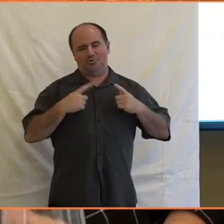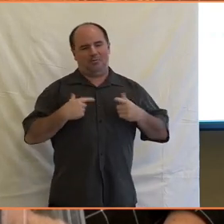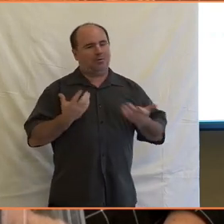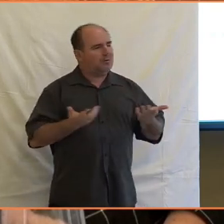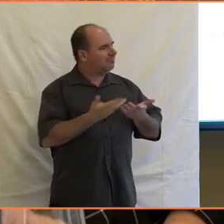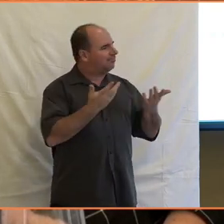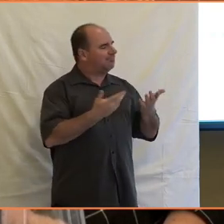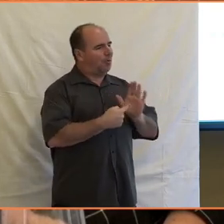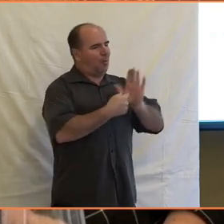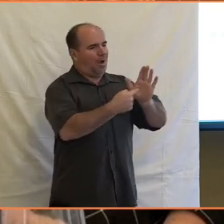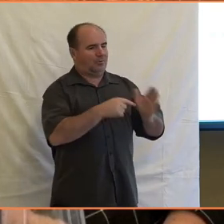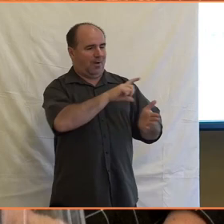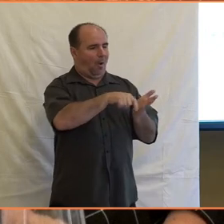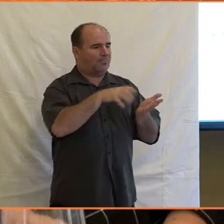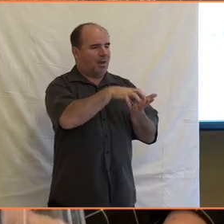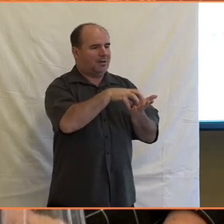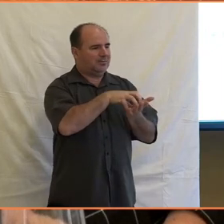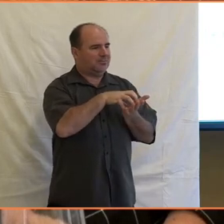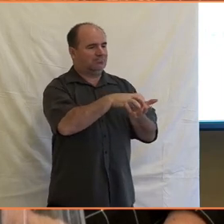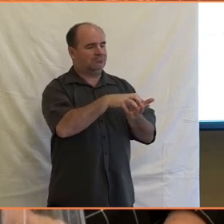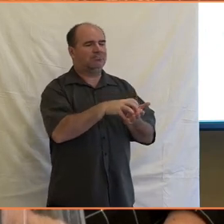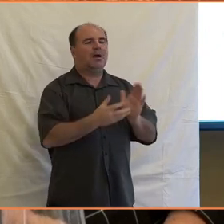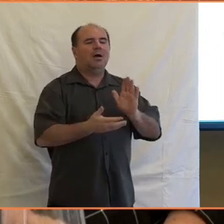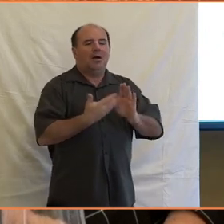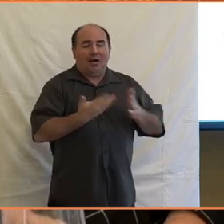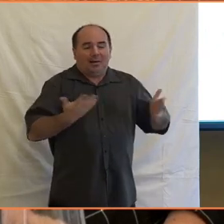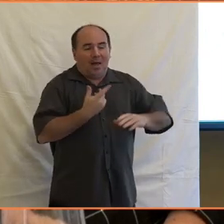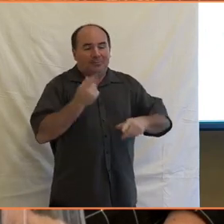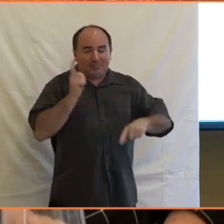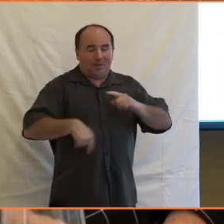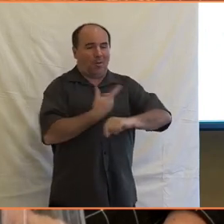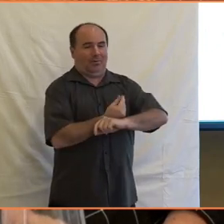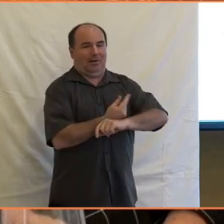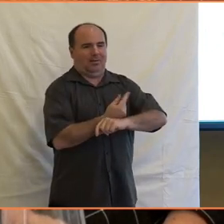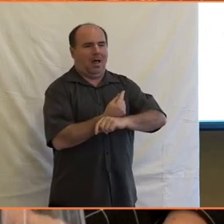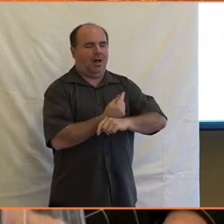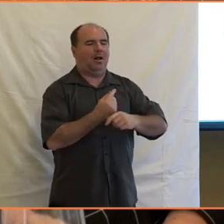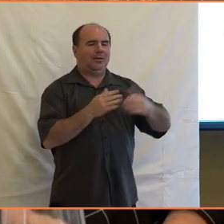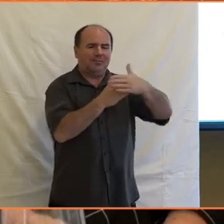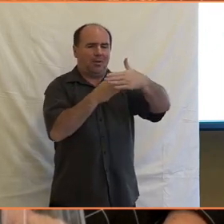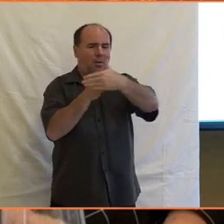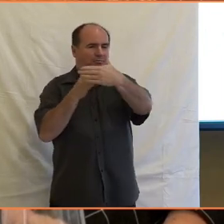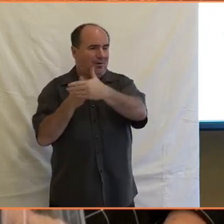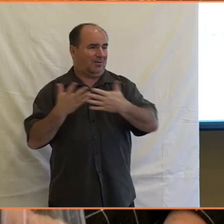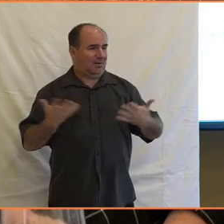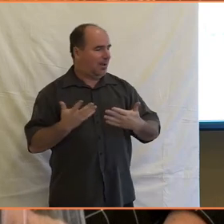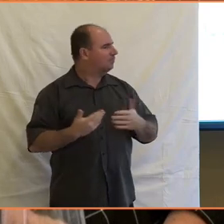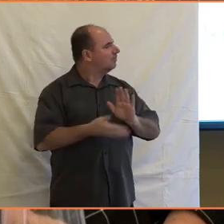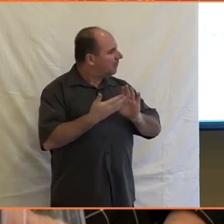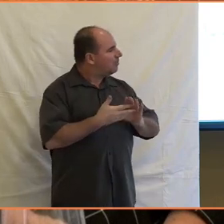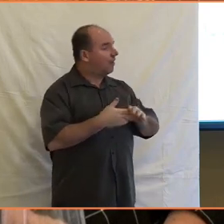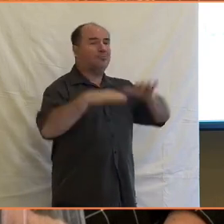kde nejdřív došlo k určitý formě třeba jako digitálního vyloučení díky tomu, že třeba to, co bylo na obrazovce a s čím měli lidé jako